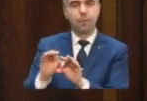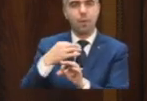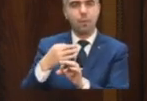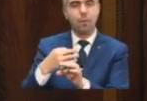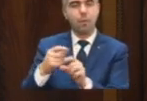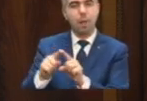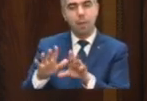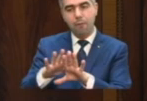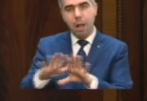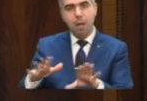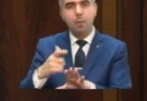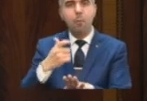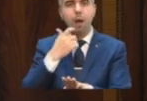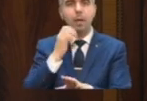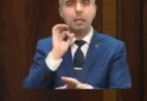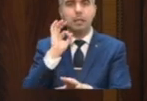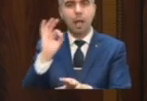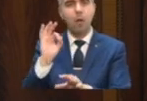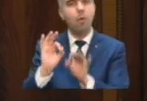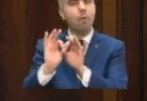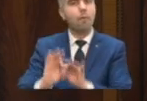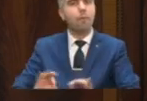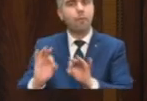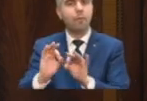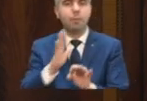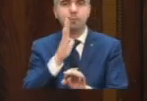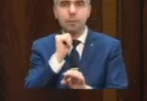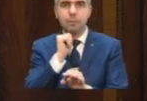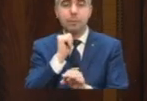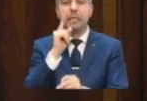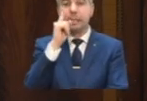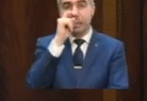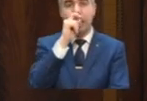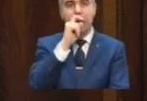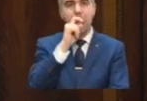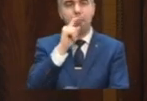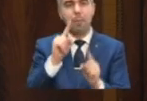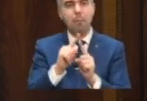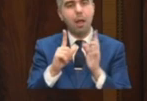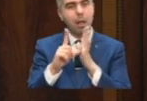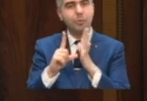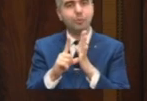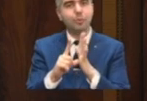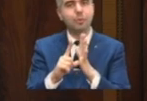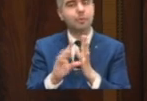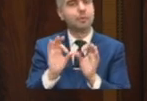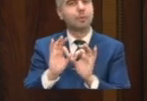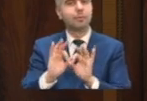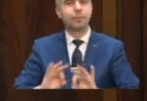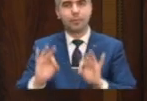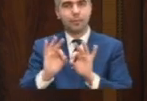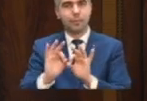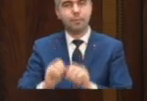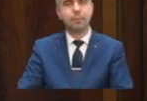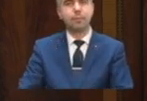الملكية لجل العقارات، الشيء الذي يطرح صعوبة تطبيق المسطرة القانونية سيد الوزيرة، إضافة